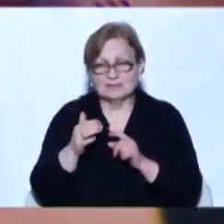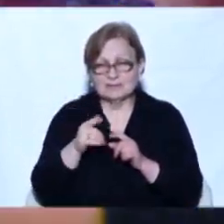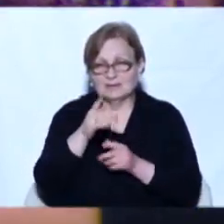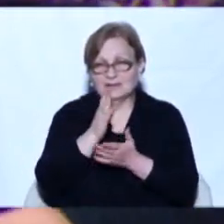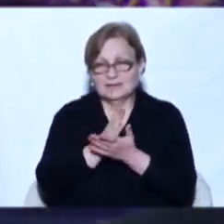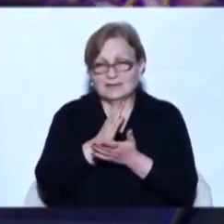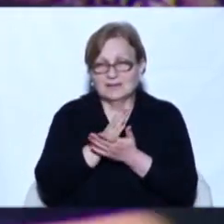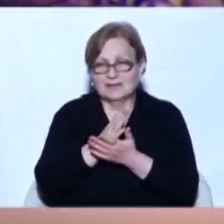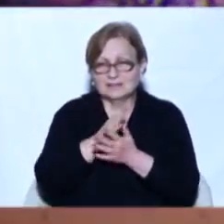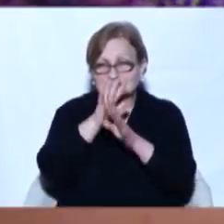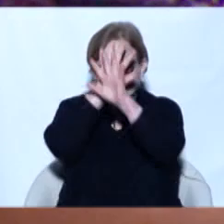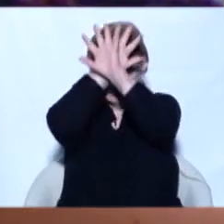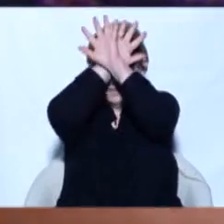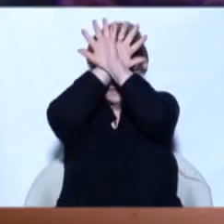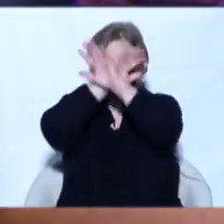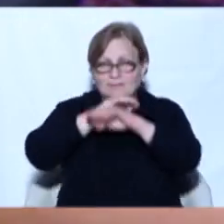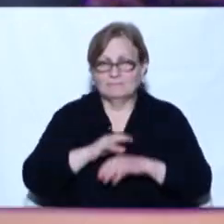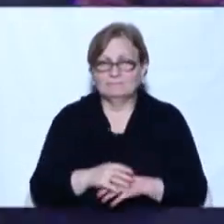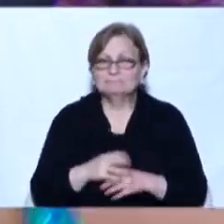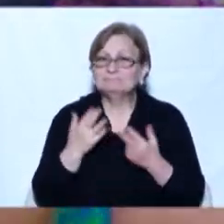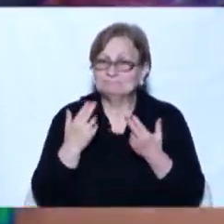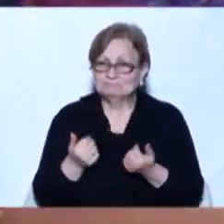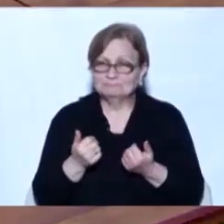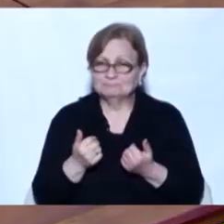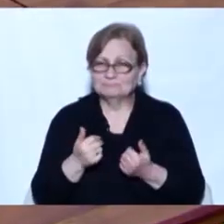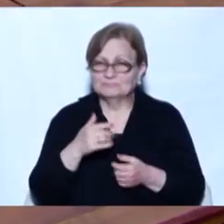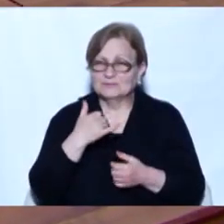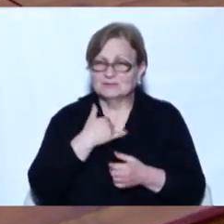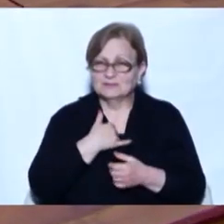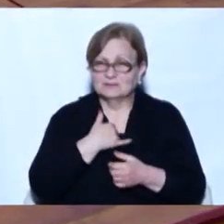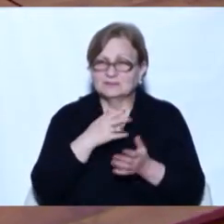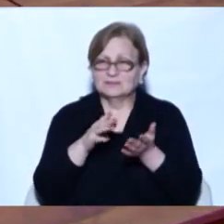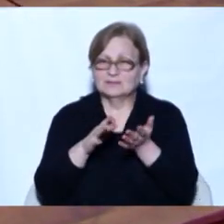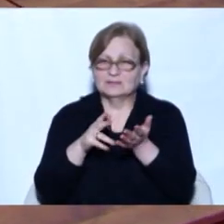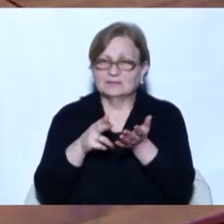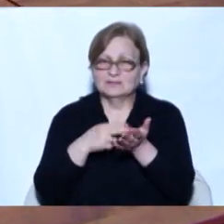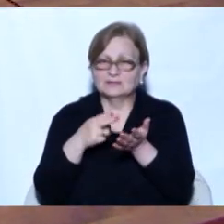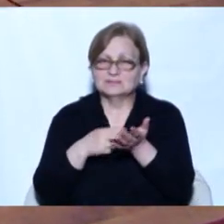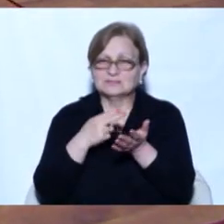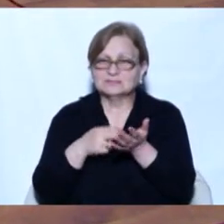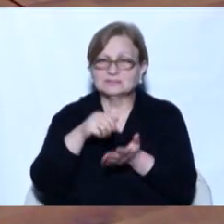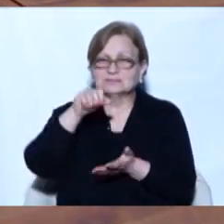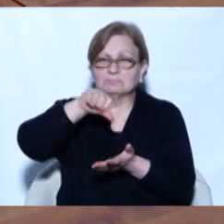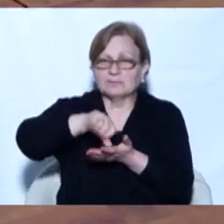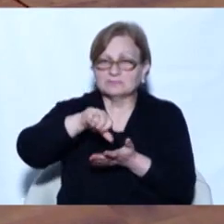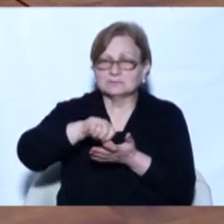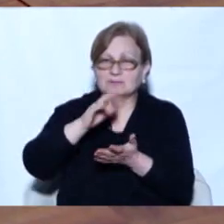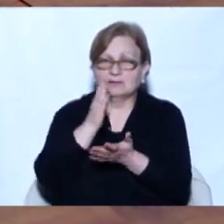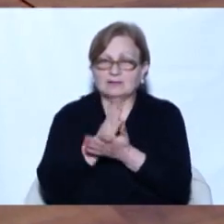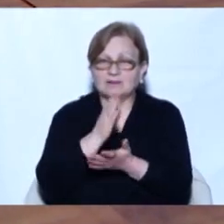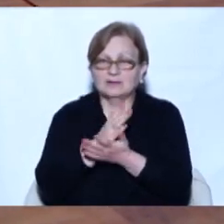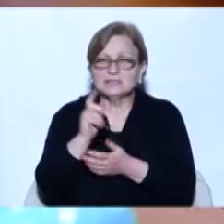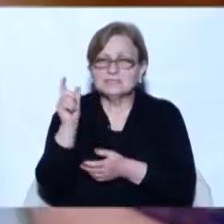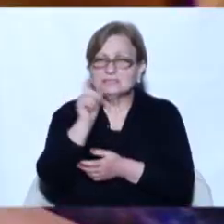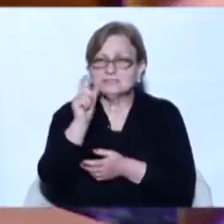არის ირემი. დიახ, ჩვენი წიგნის მთავარი პერსონაჟი არის